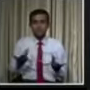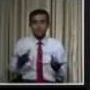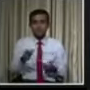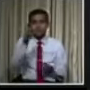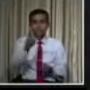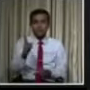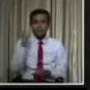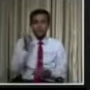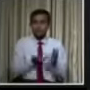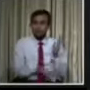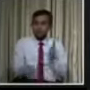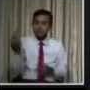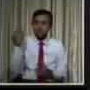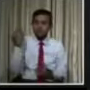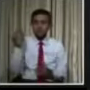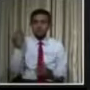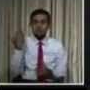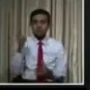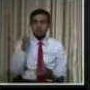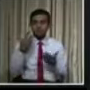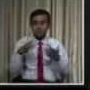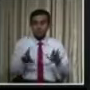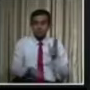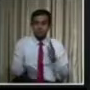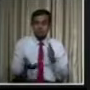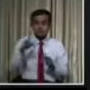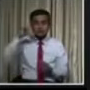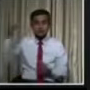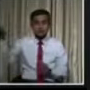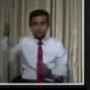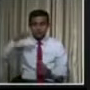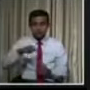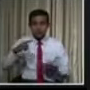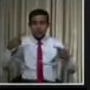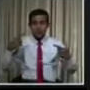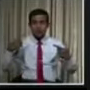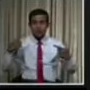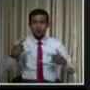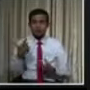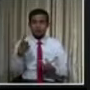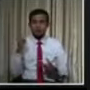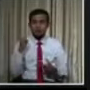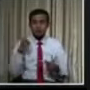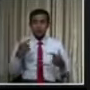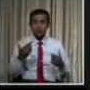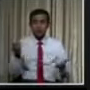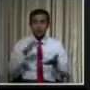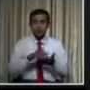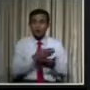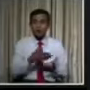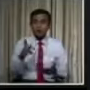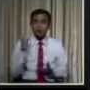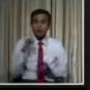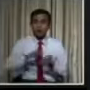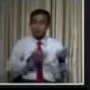තමයි යුද හමුදාවෙන් යනකොට මේ යුද්ධ ඉවරනාට පස්සේ චීනෙන් ගෙනාව ආයුධ නවක් අවශ්‍ය නැති ඒක හරලන් යව ආරක්ෂක